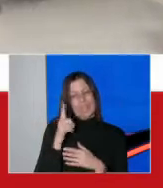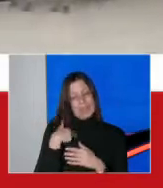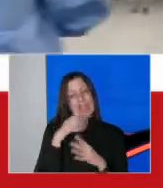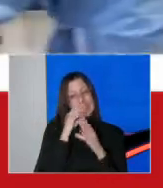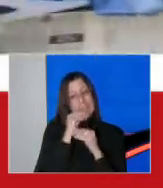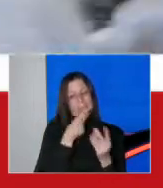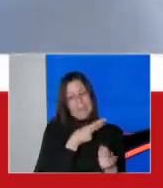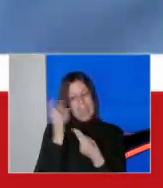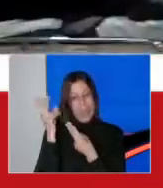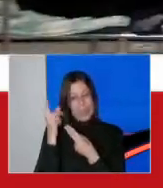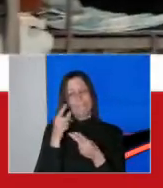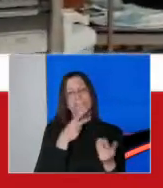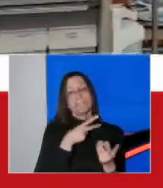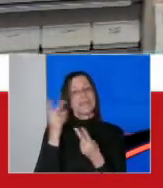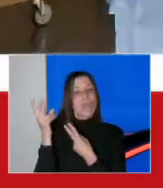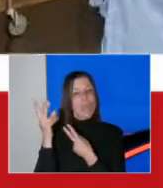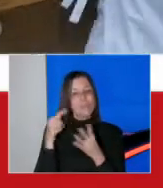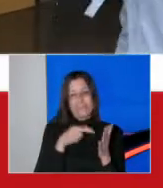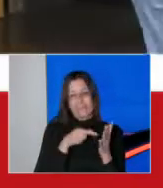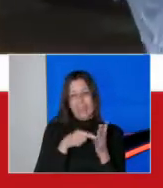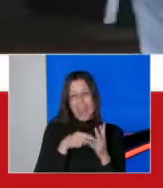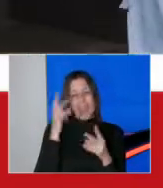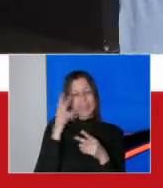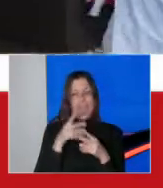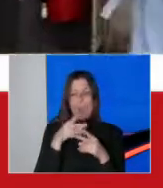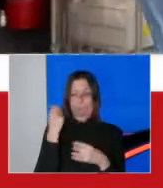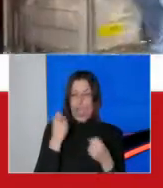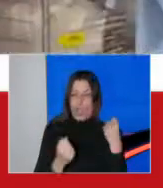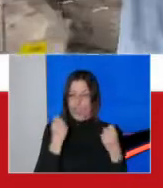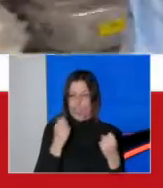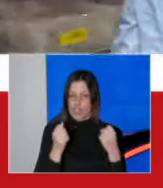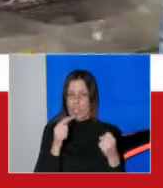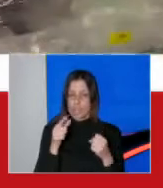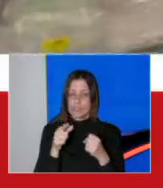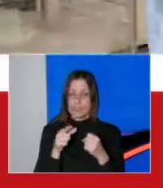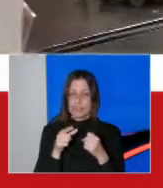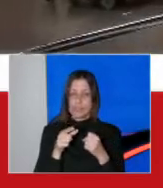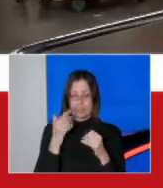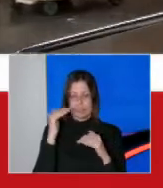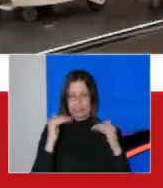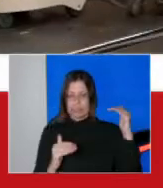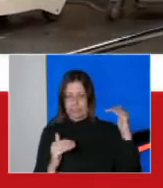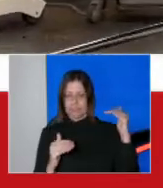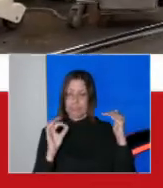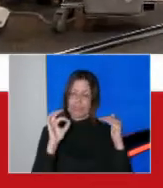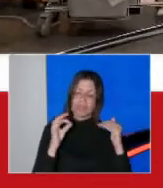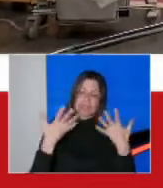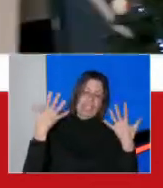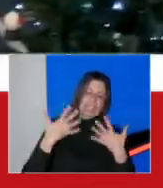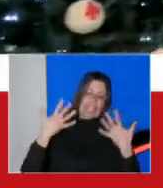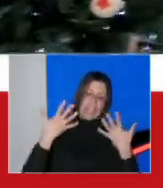בתי החולים. בתי החולים, היות והתחלואה הקשה היא מופיעה בפער של